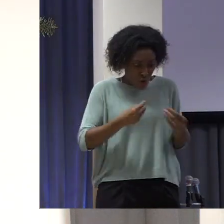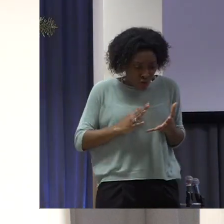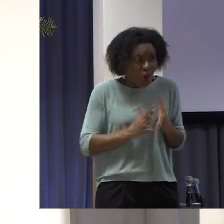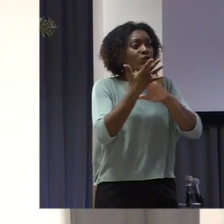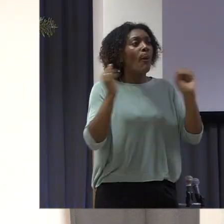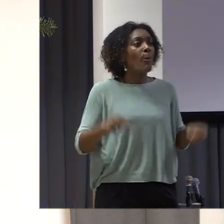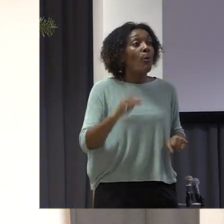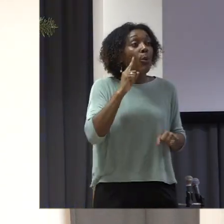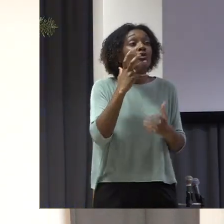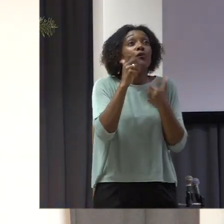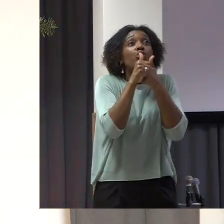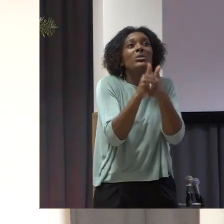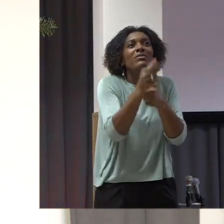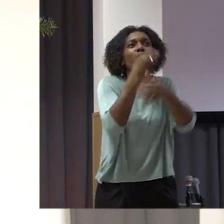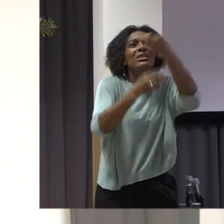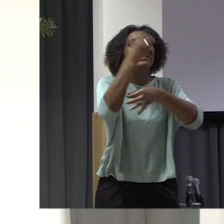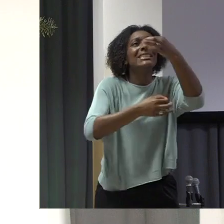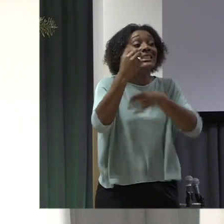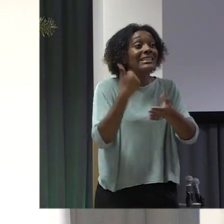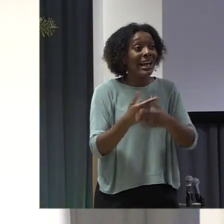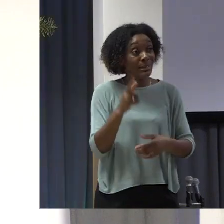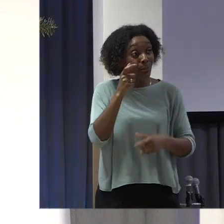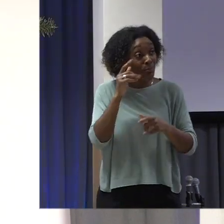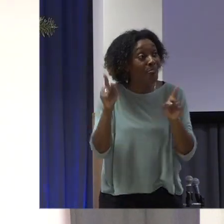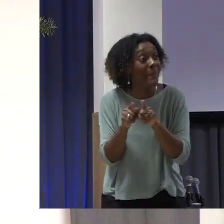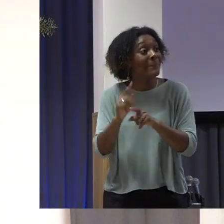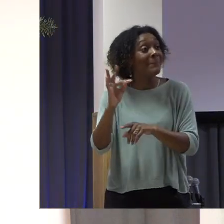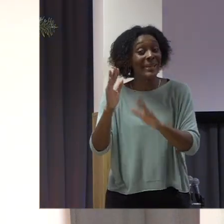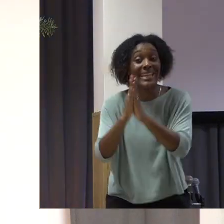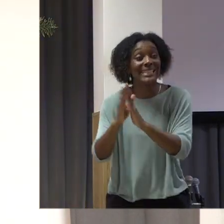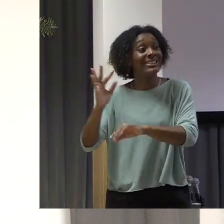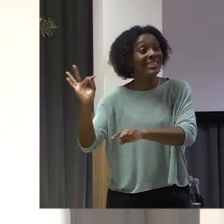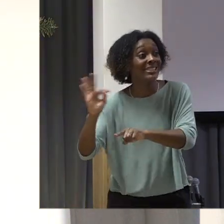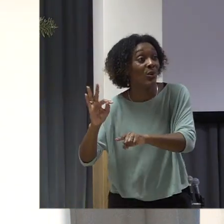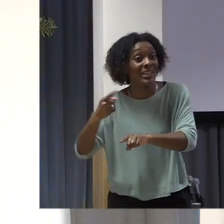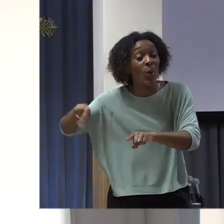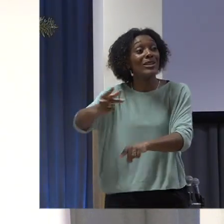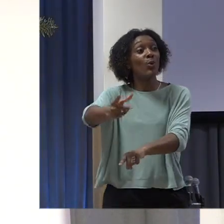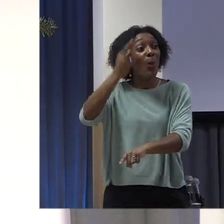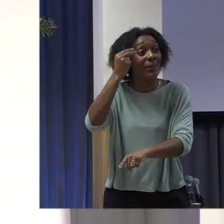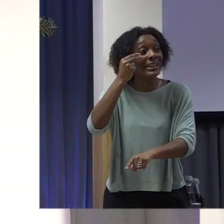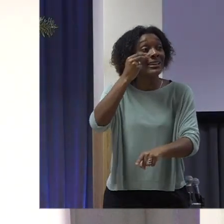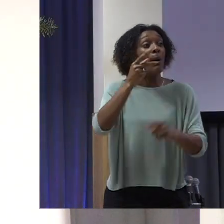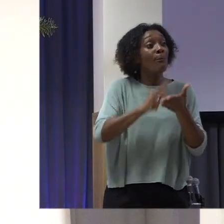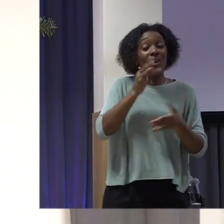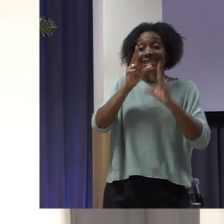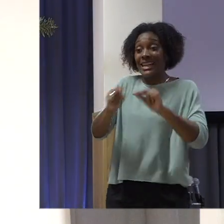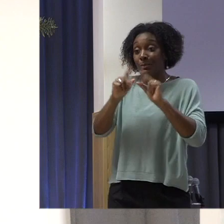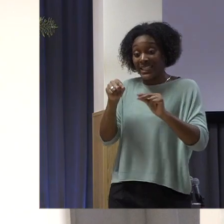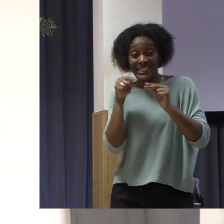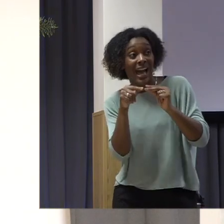c'est cela qui importe. Ces hommes et ces femmes de Thessalonique ont compris le poids de cette parole. Alors ils se sont mis à l'écoute.